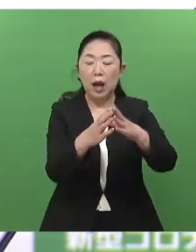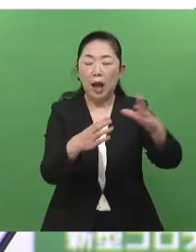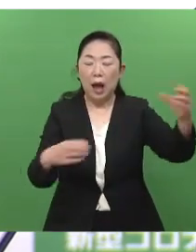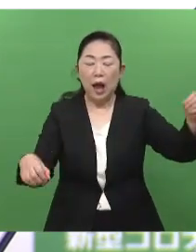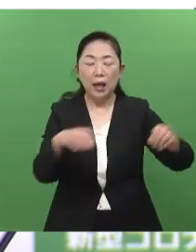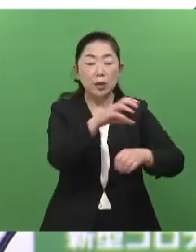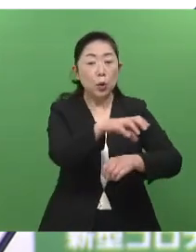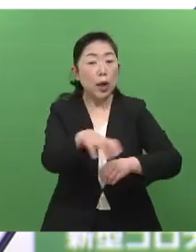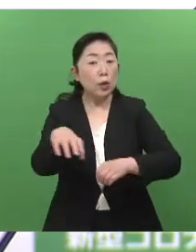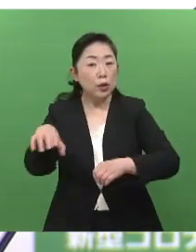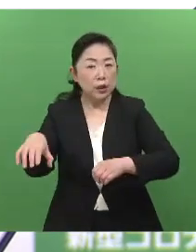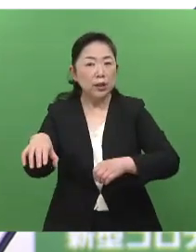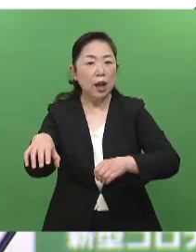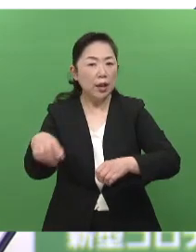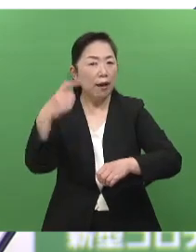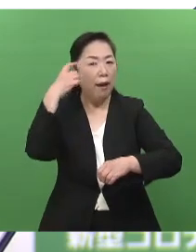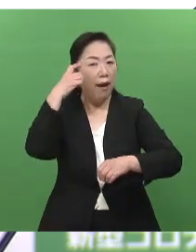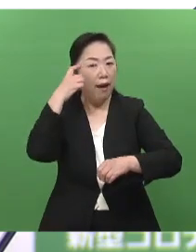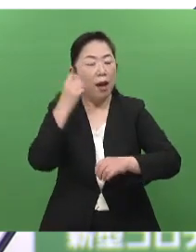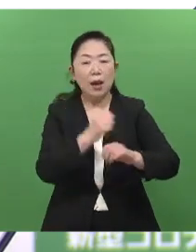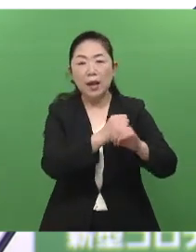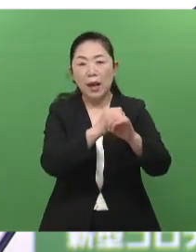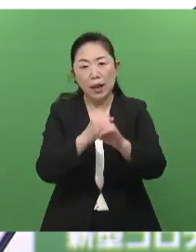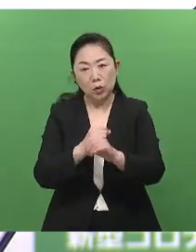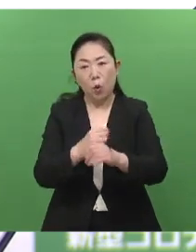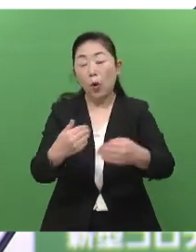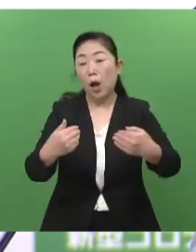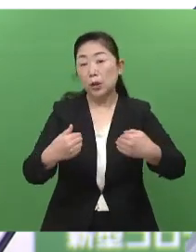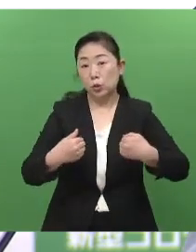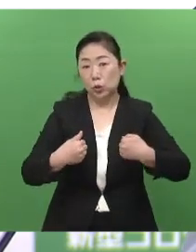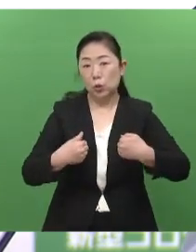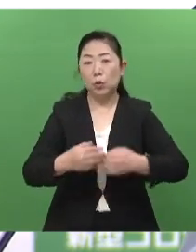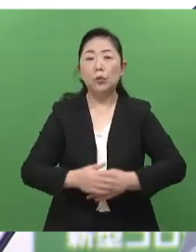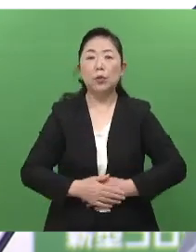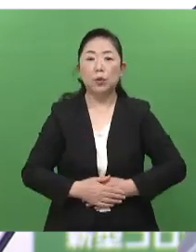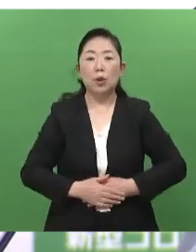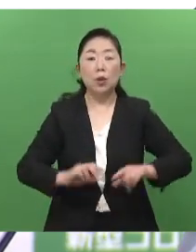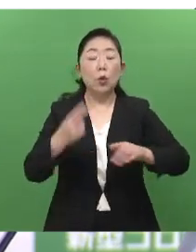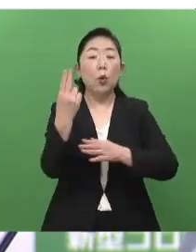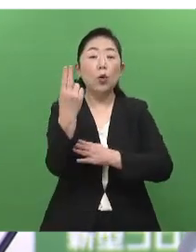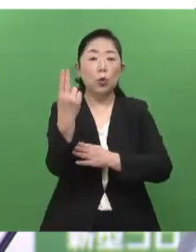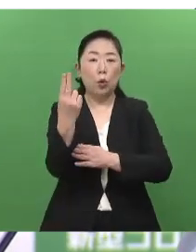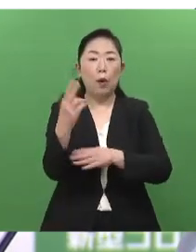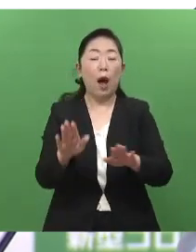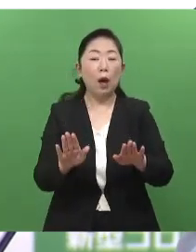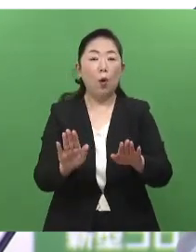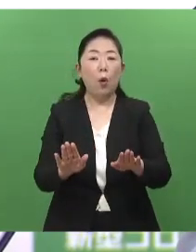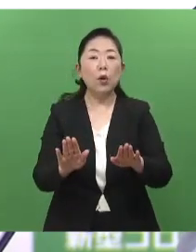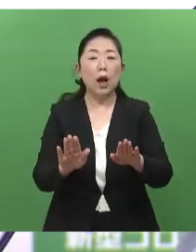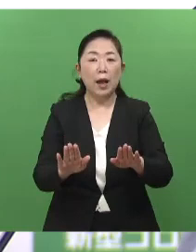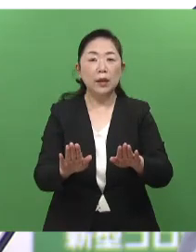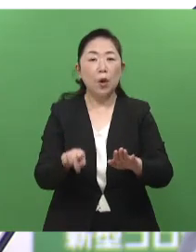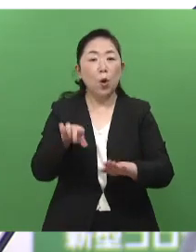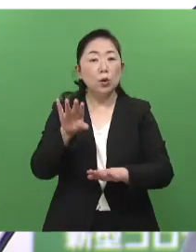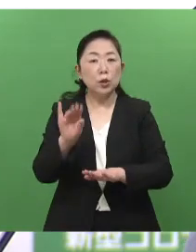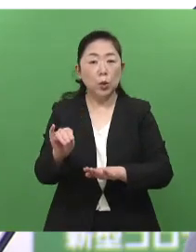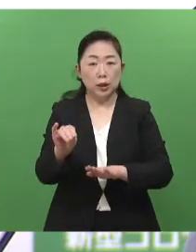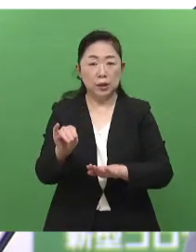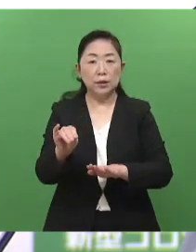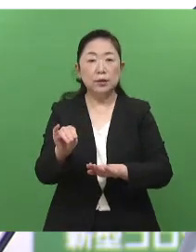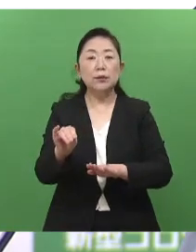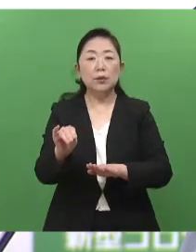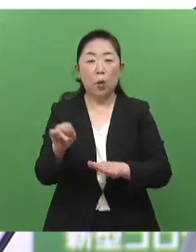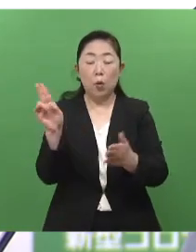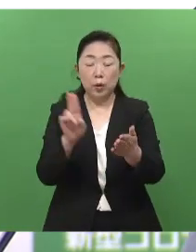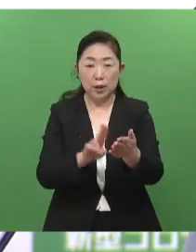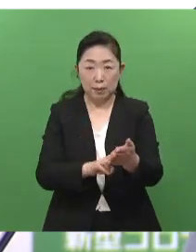で検討されることだというふうに考えております。また東京都としても今回の措置におきましてです